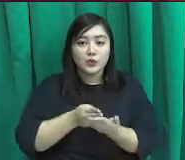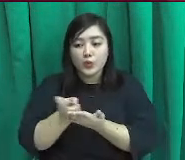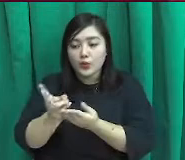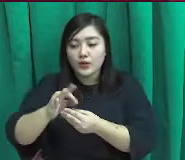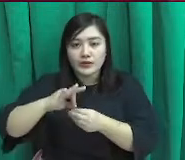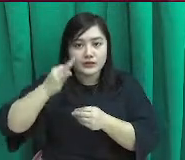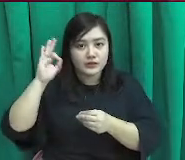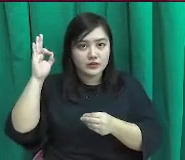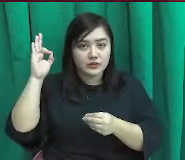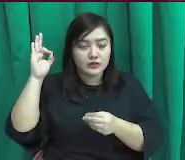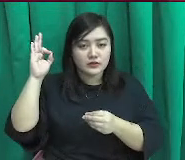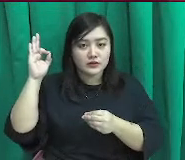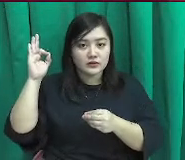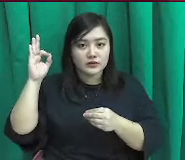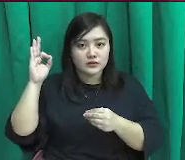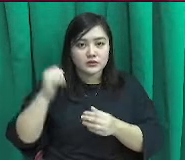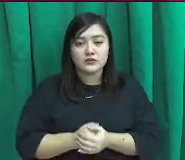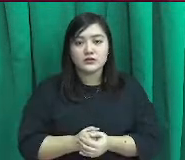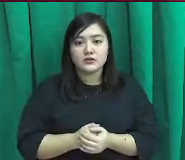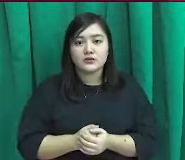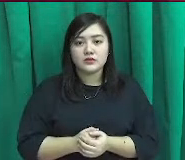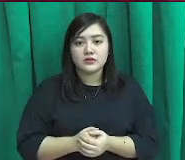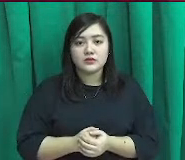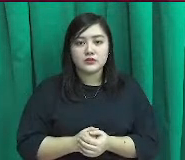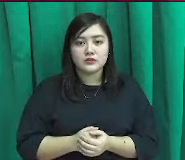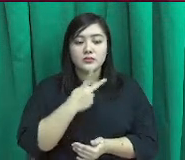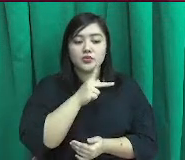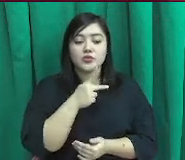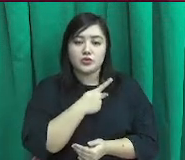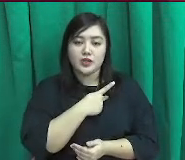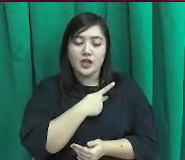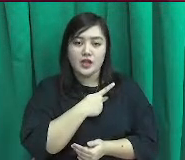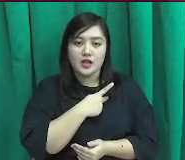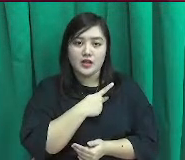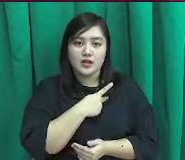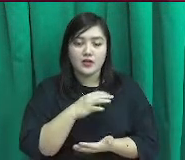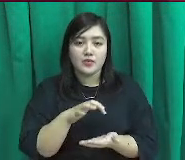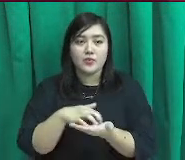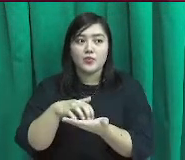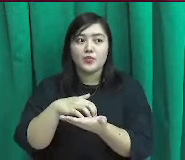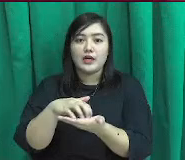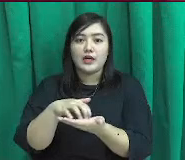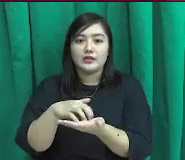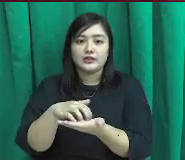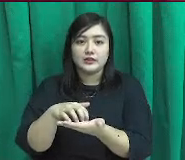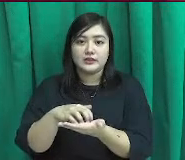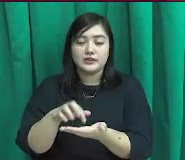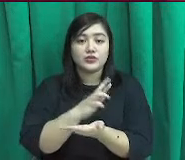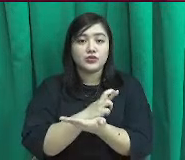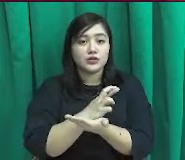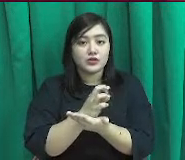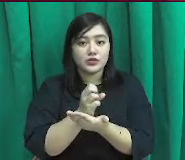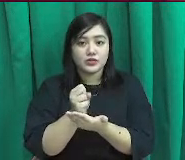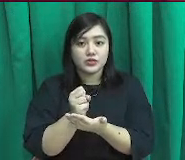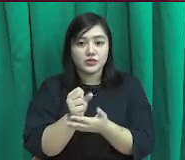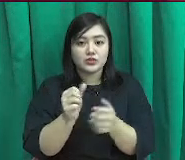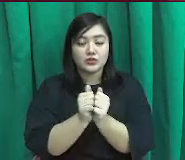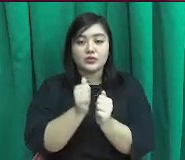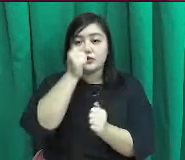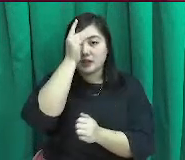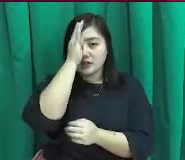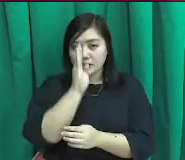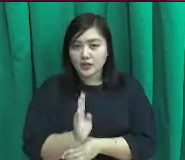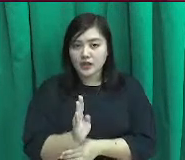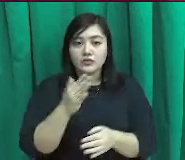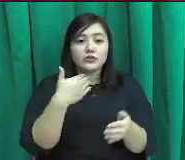ko po, actually. Personal at individual kong practice, yun yung binabanggit palagi sa atin, yung relationship. Individual na